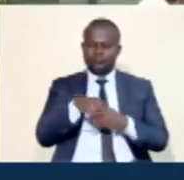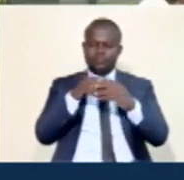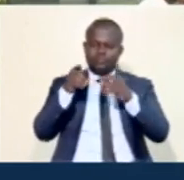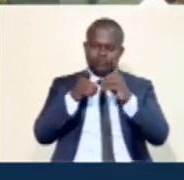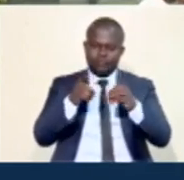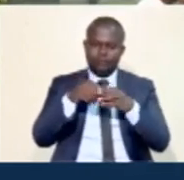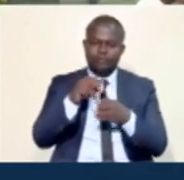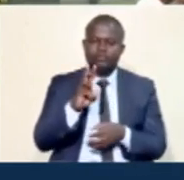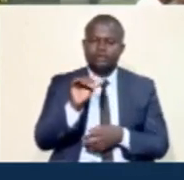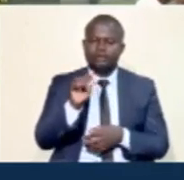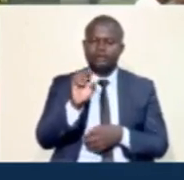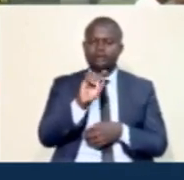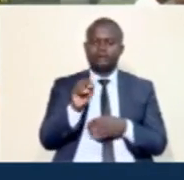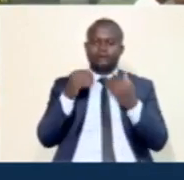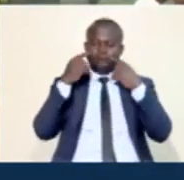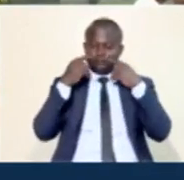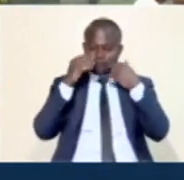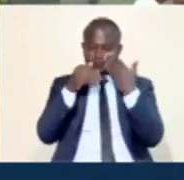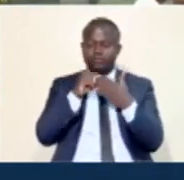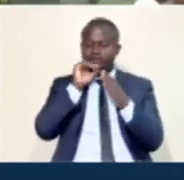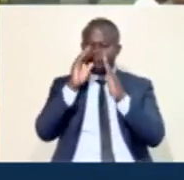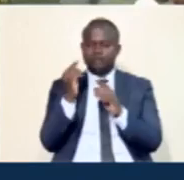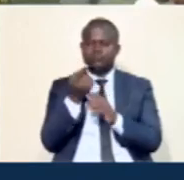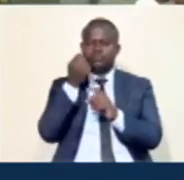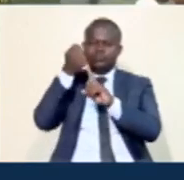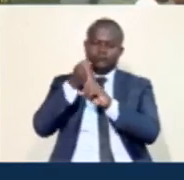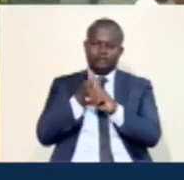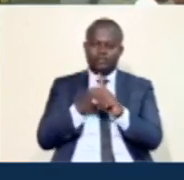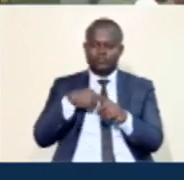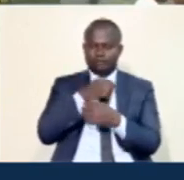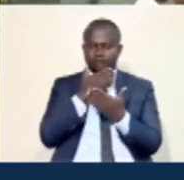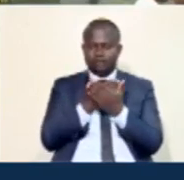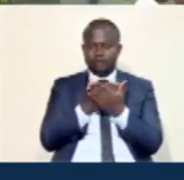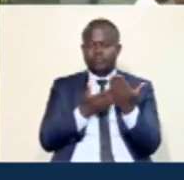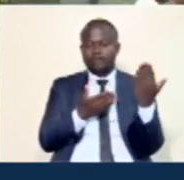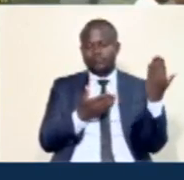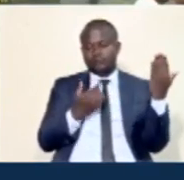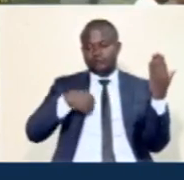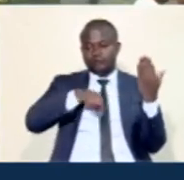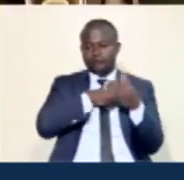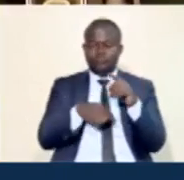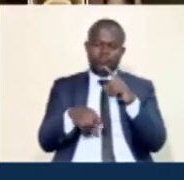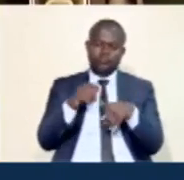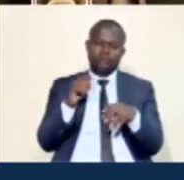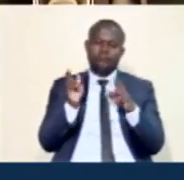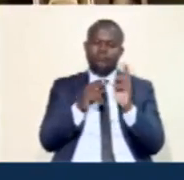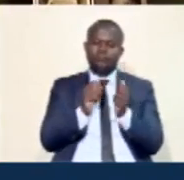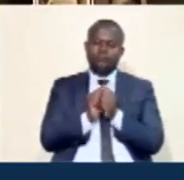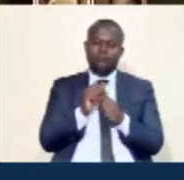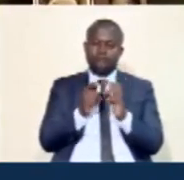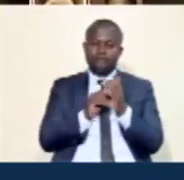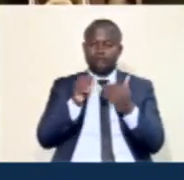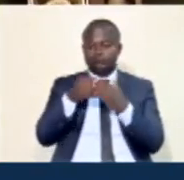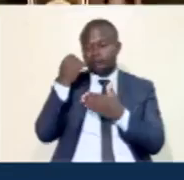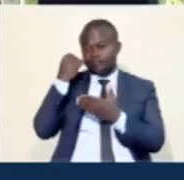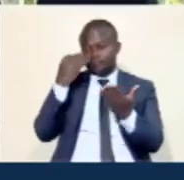wa Yezu Emmanuel bose babonaga nta n'umwe tuvugira babonaga rero umugambi ari umwe ari uko twicana ubundi gusa ngo nubwo abicanyi bari